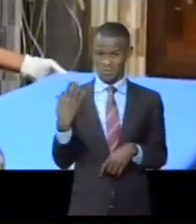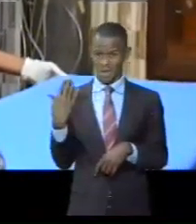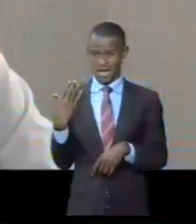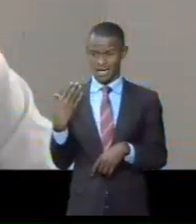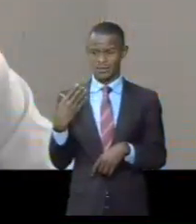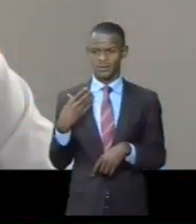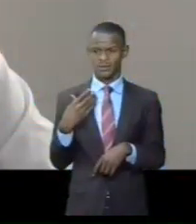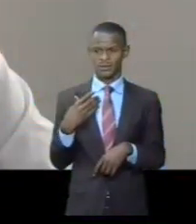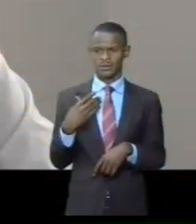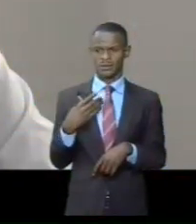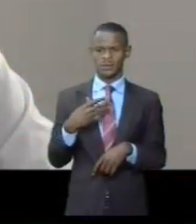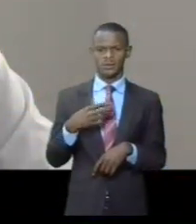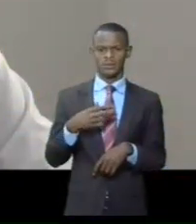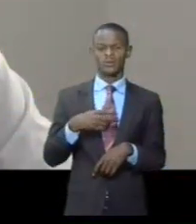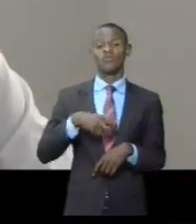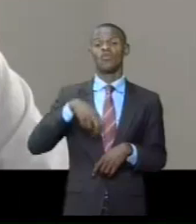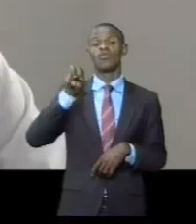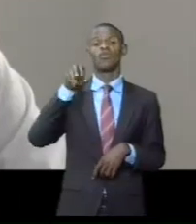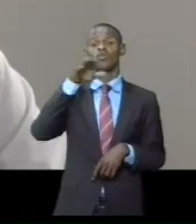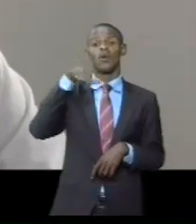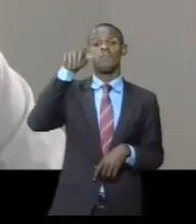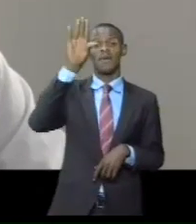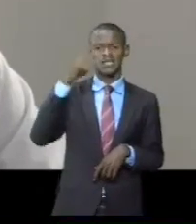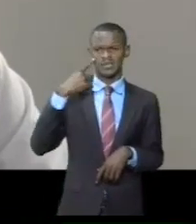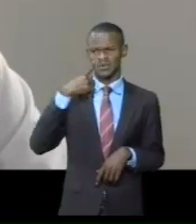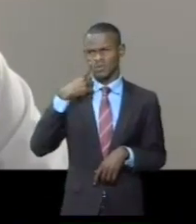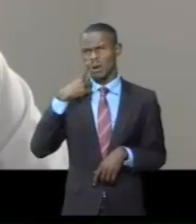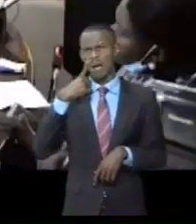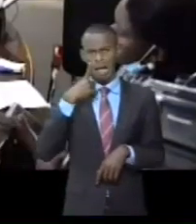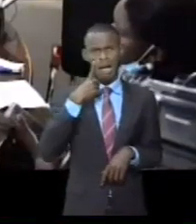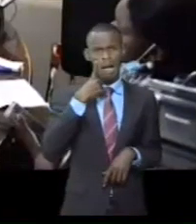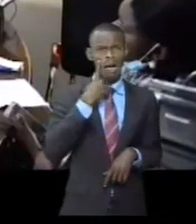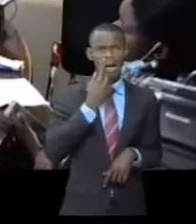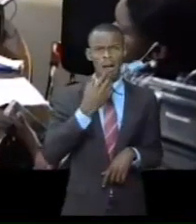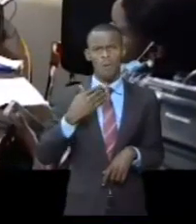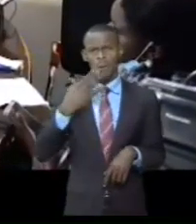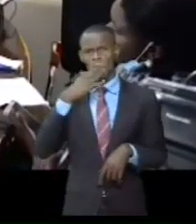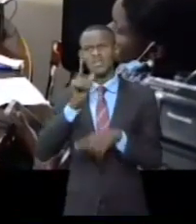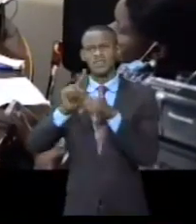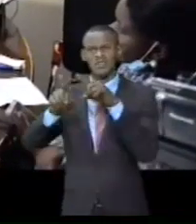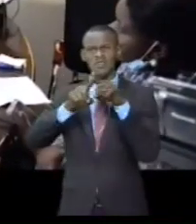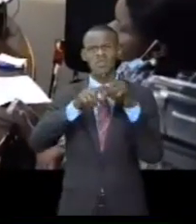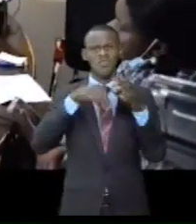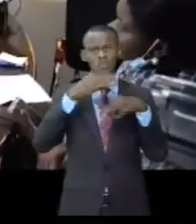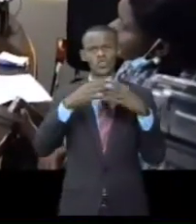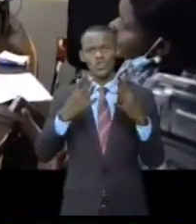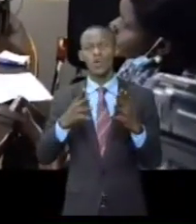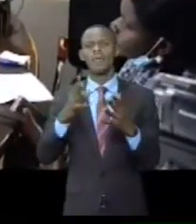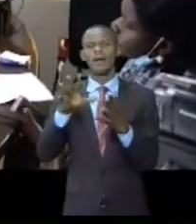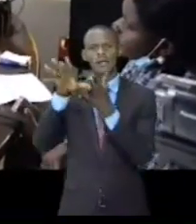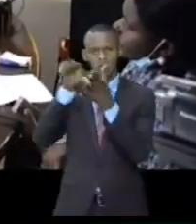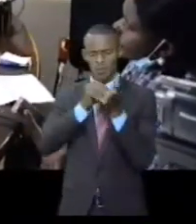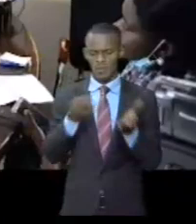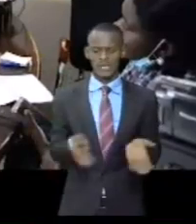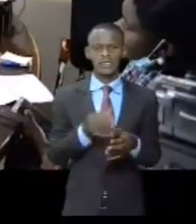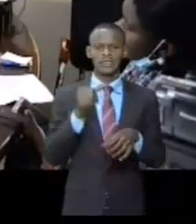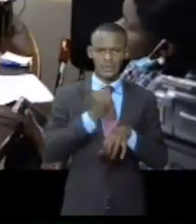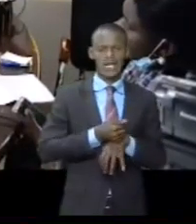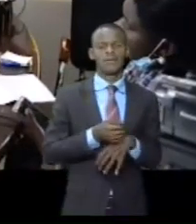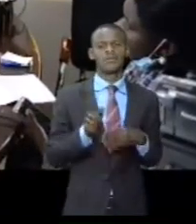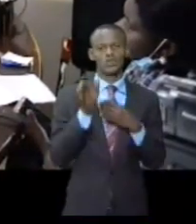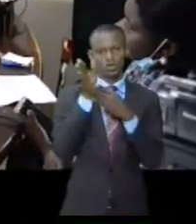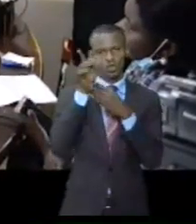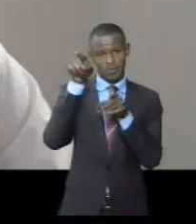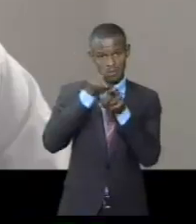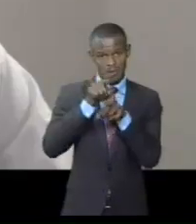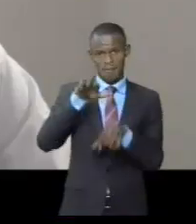centre médical devrait fonctionner pour aider la population. Le centre ici, nous l'avons fait à l'image de ce que nous avons